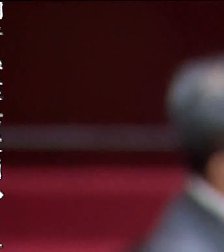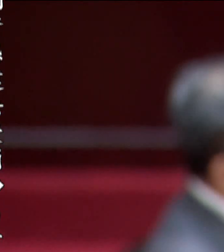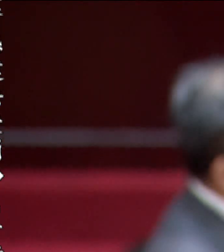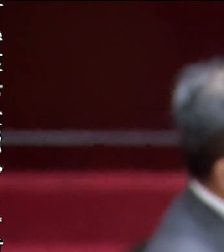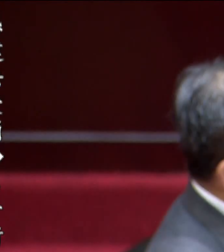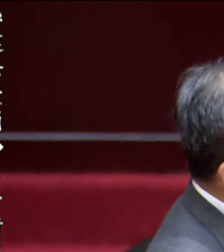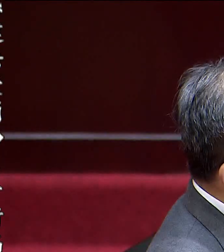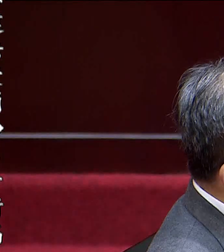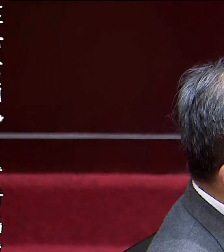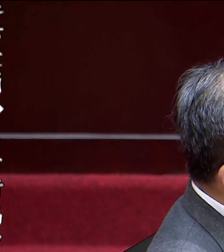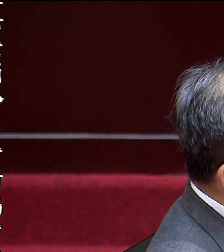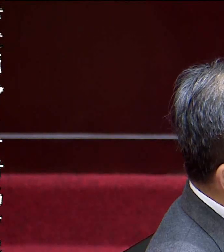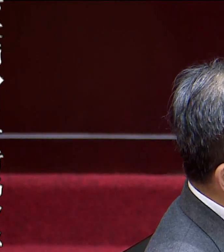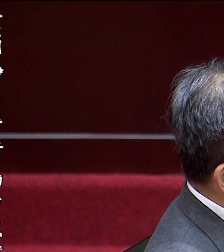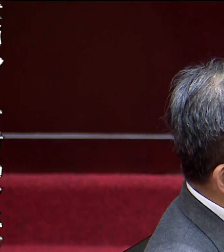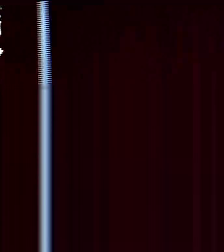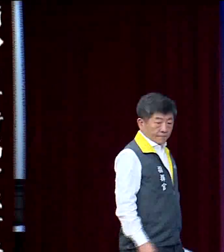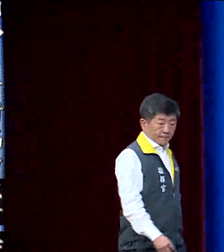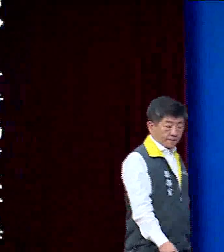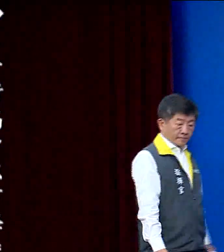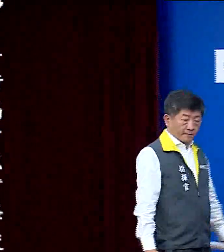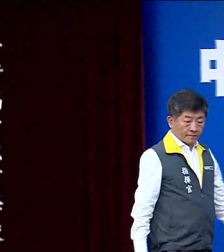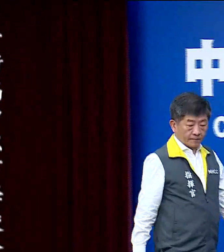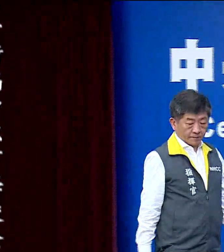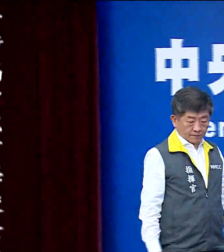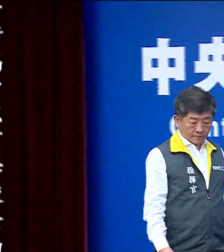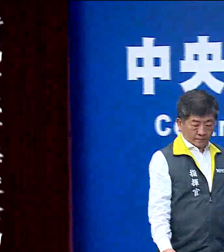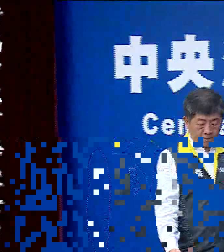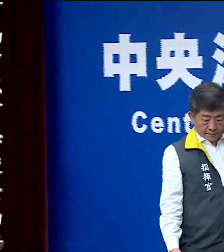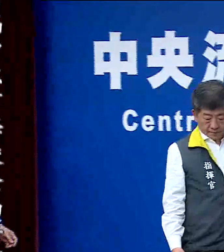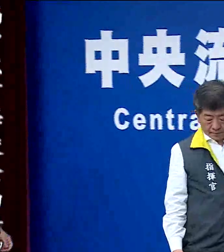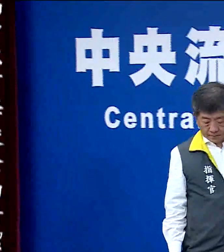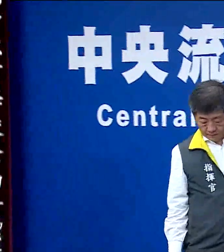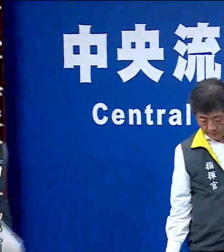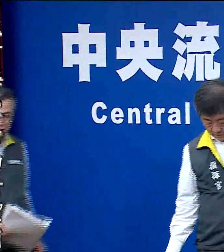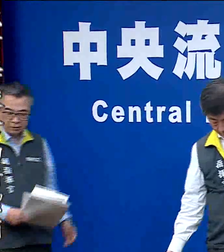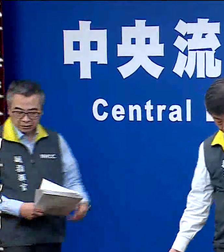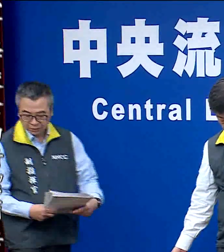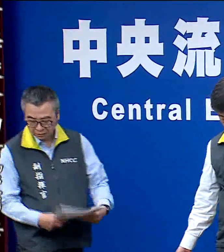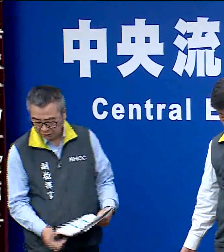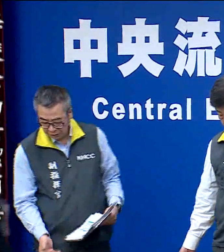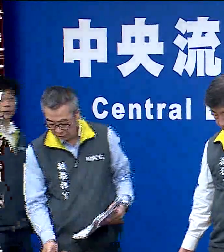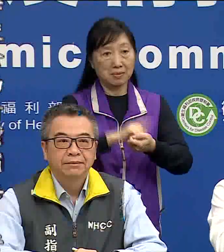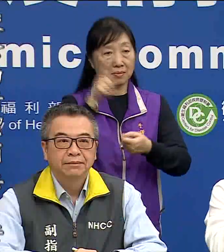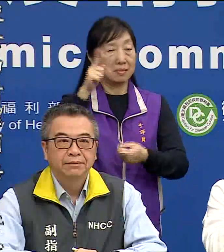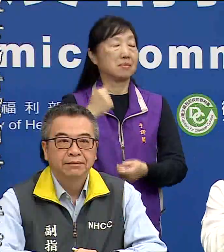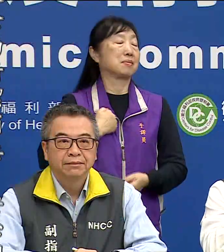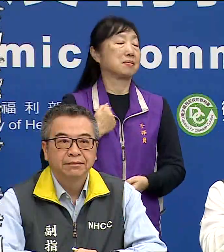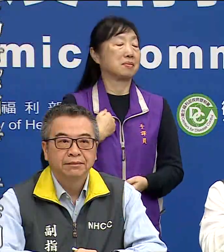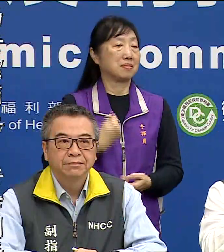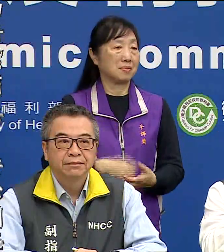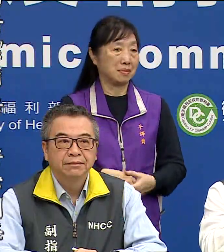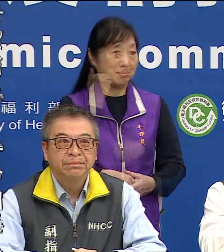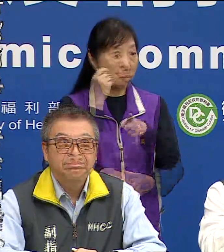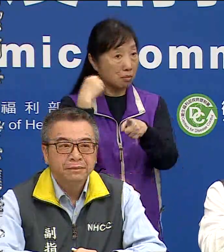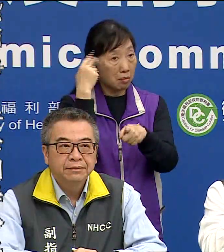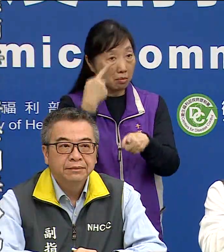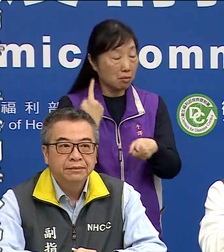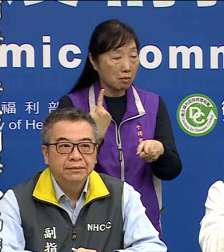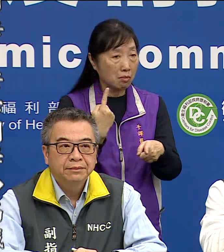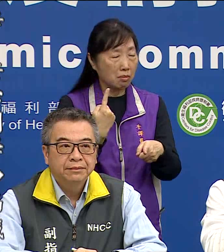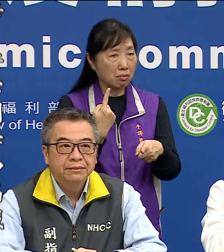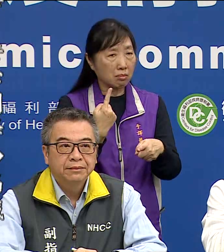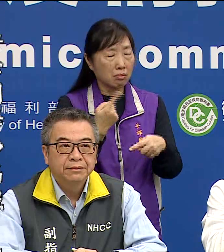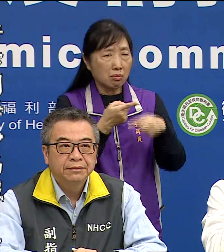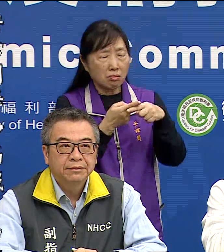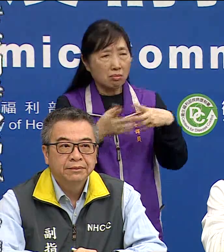上国民党立委蒋万安，更引发网路论战。事隔一天，他再上火线说明： 地方政府一定会知道，没有办